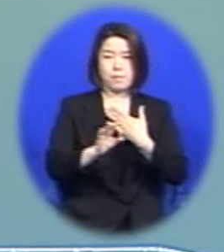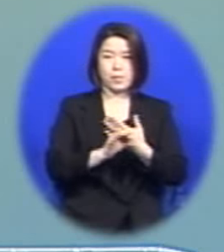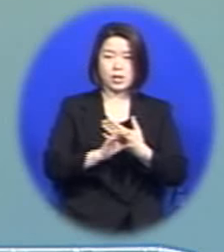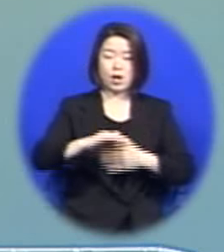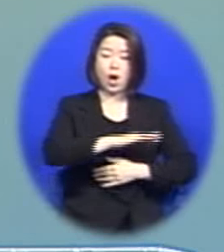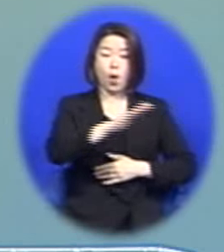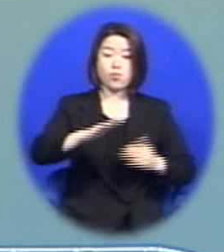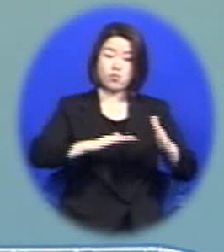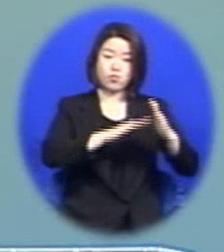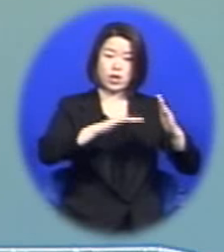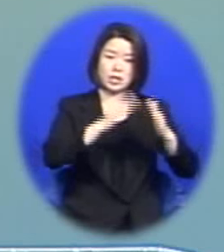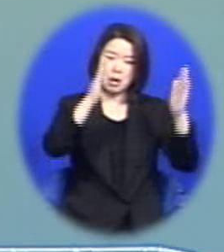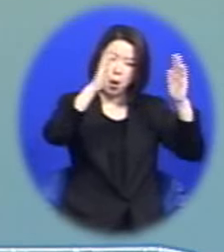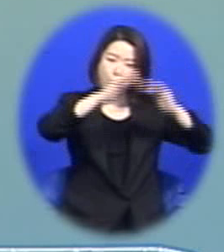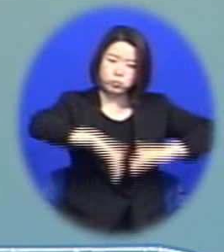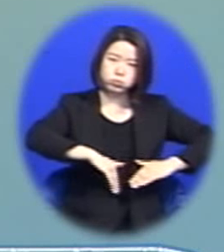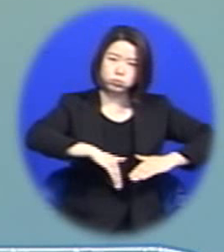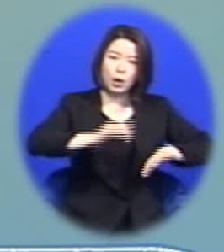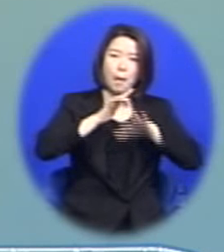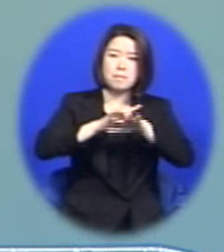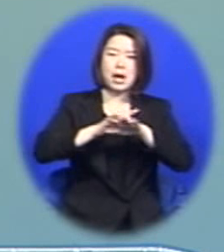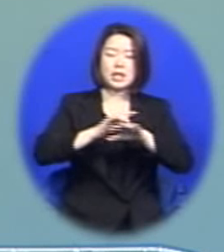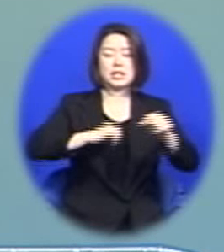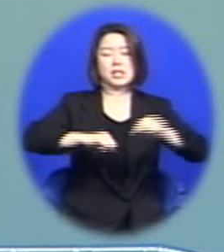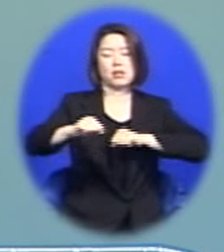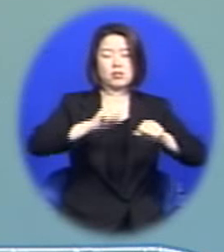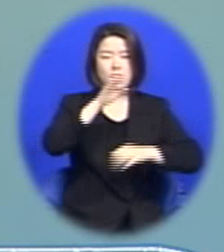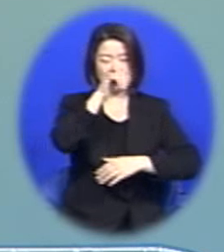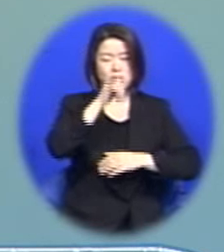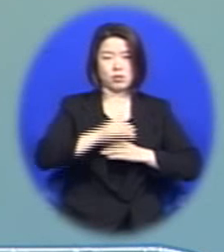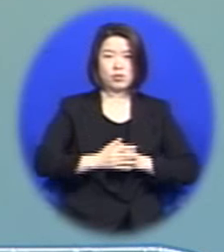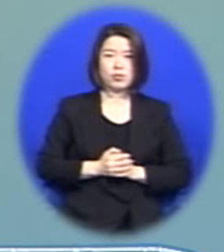무너뜨리려고 하는 나귀에 역사가 있습니다